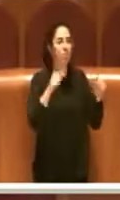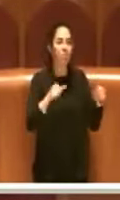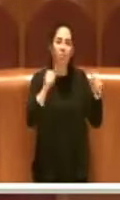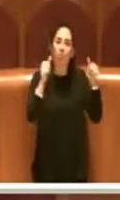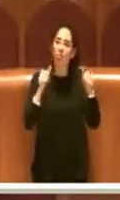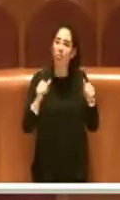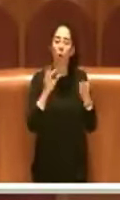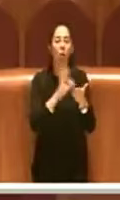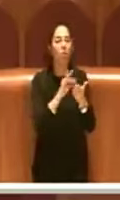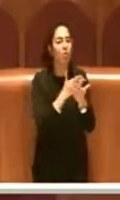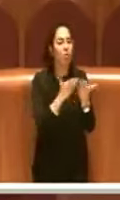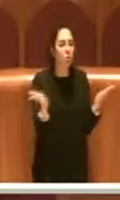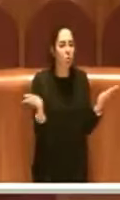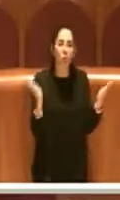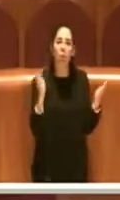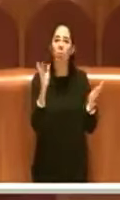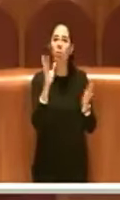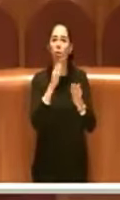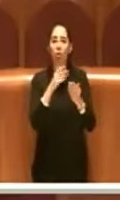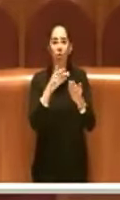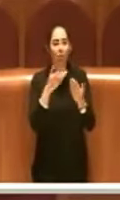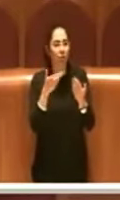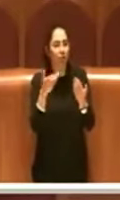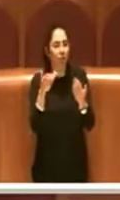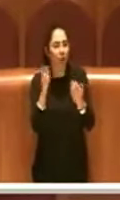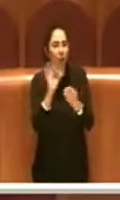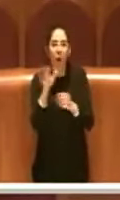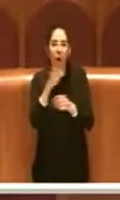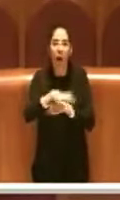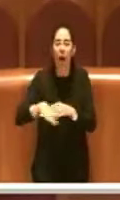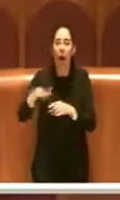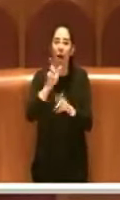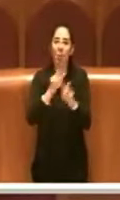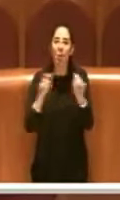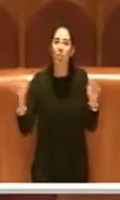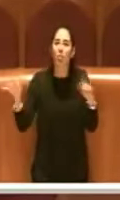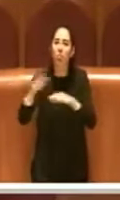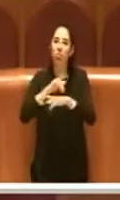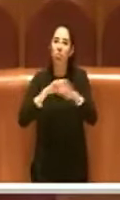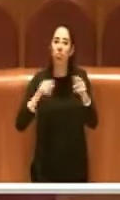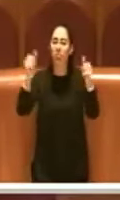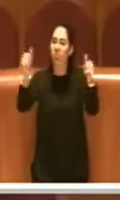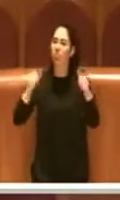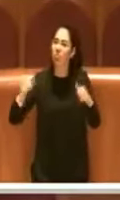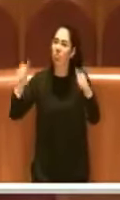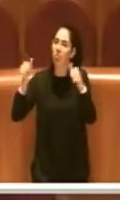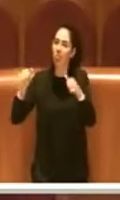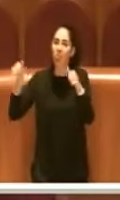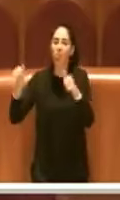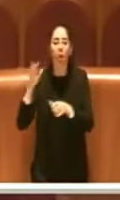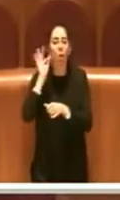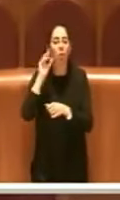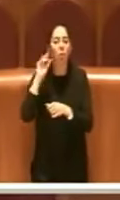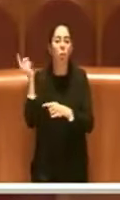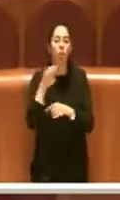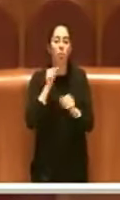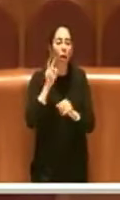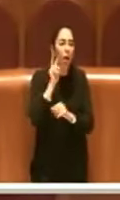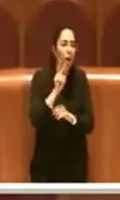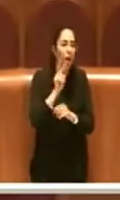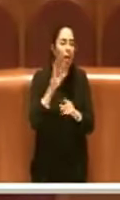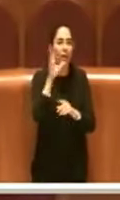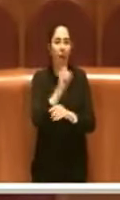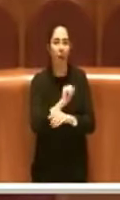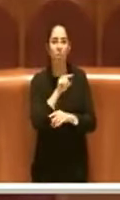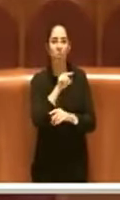al pubblico e all'interno degli uffici pubblici in tutte le aree di maggior afflusso e affluenza, affinché tutti possano prendere coscienza e